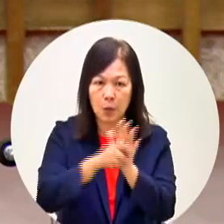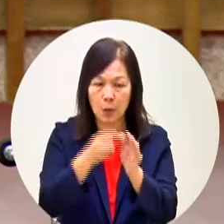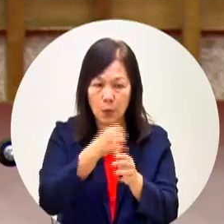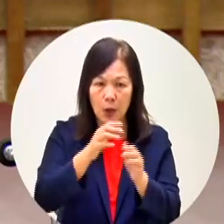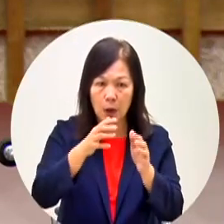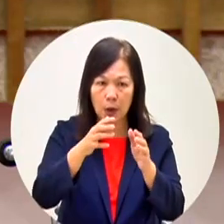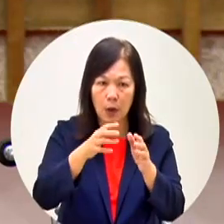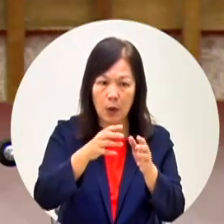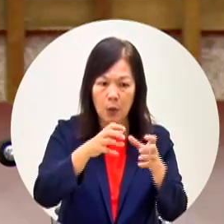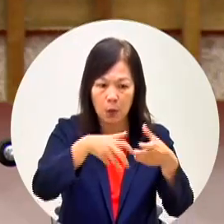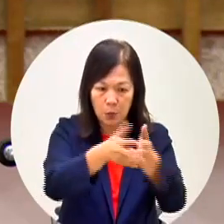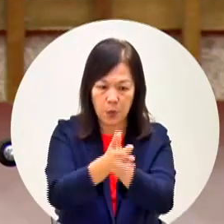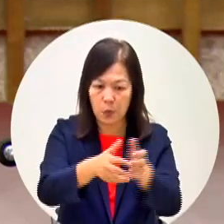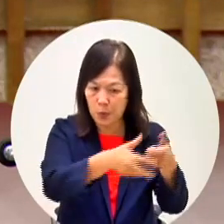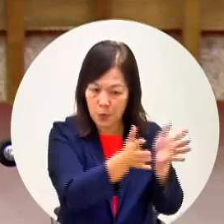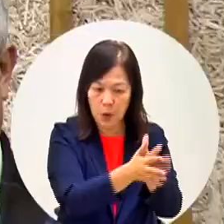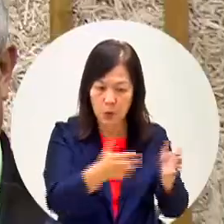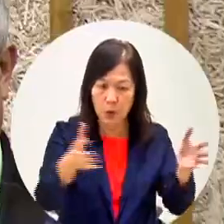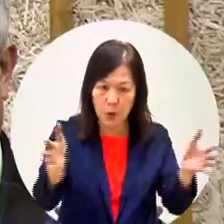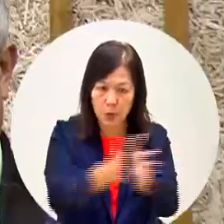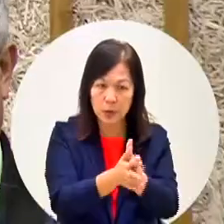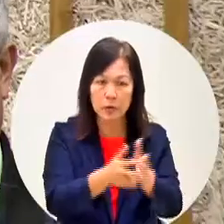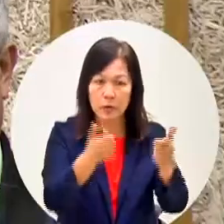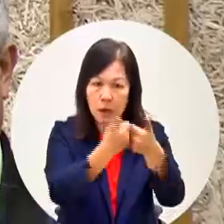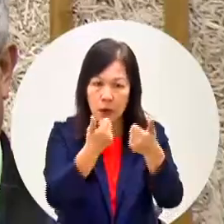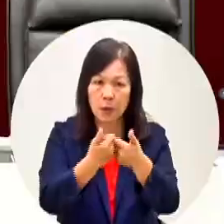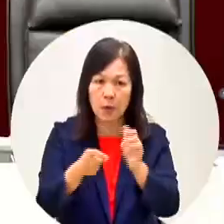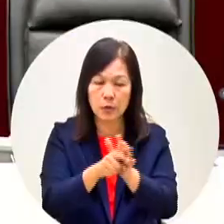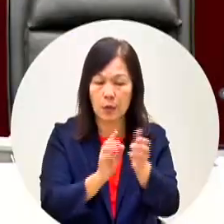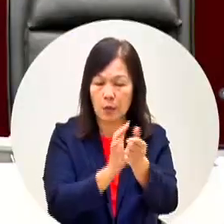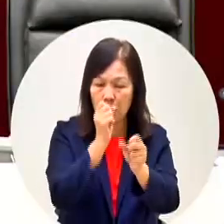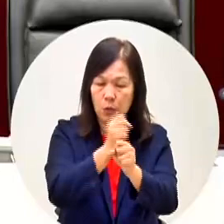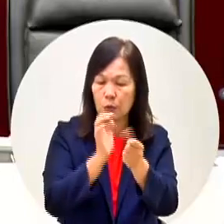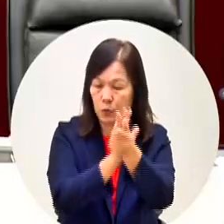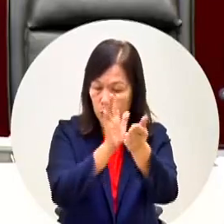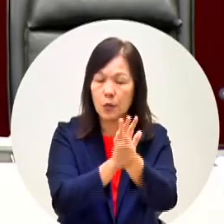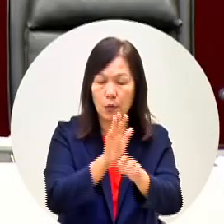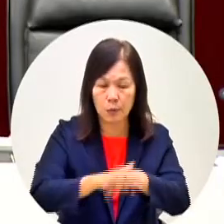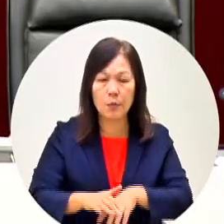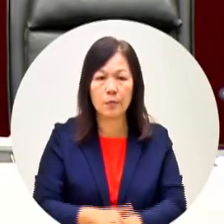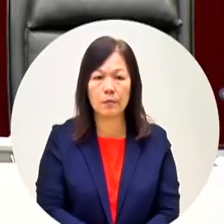这样子一个业务的推动。谢谢。好，谢谢，谢谢。